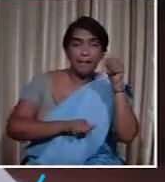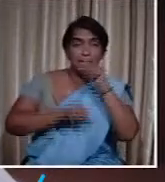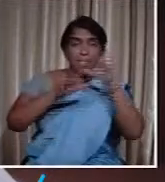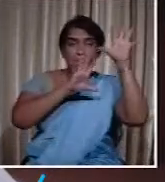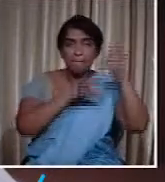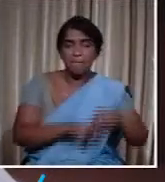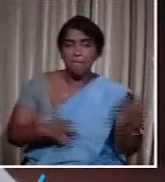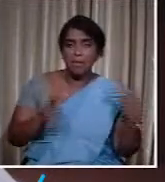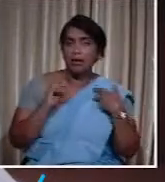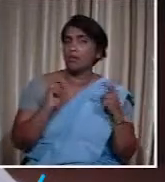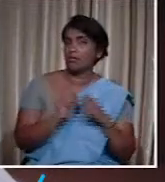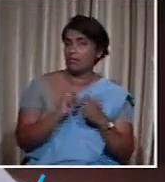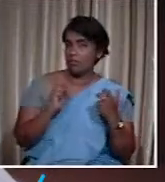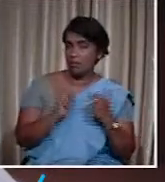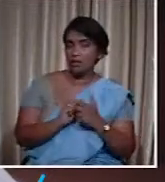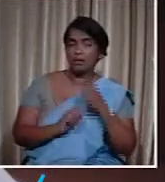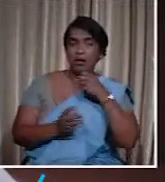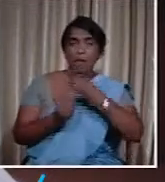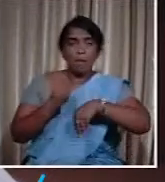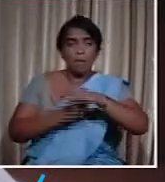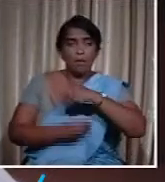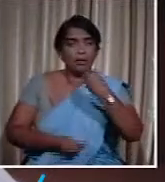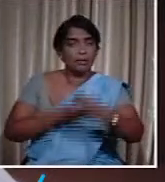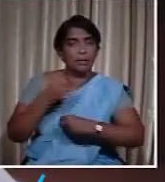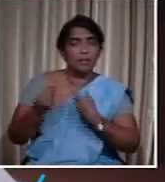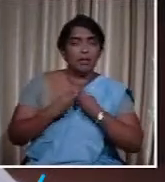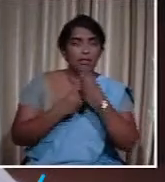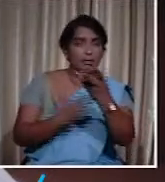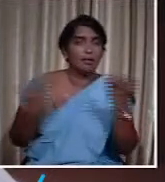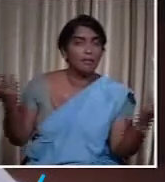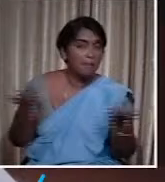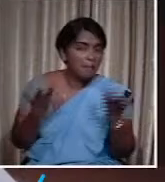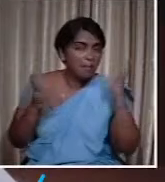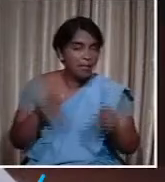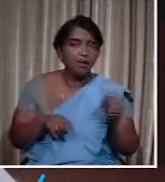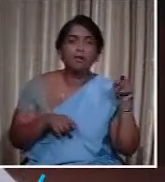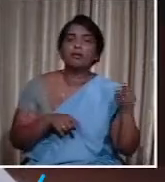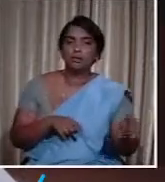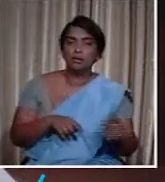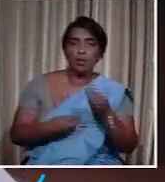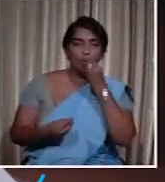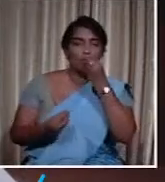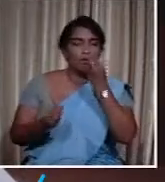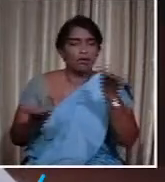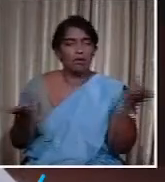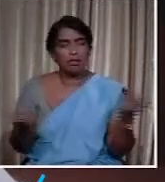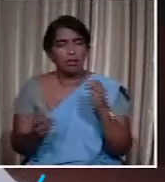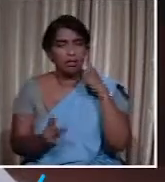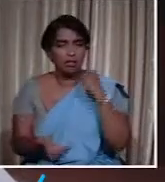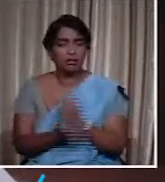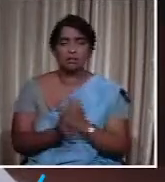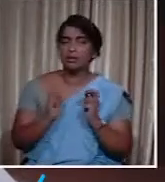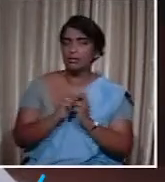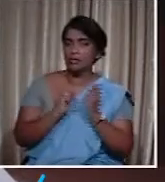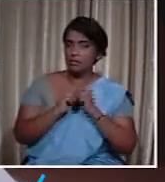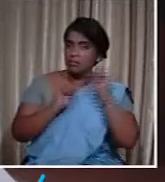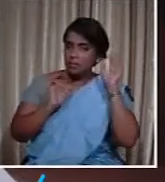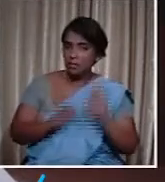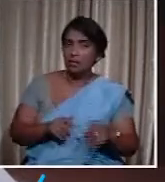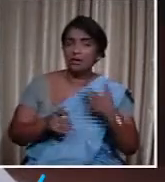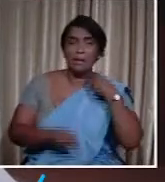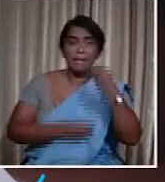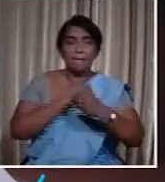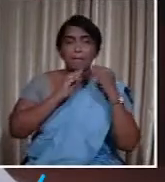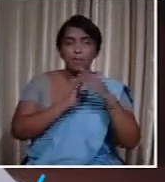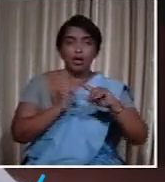බැරි තත්ත්වයක් ඇති කරලා රටේ පොහොරටක ලබා දෙන්න බැරි තත්ත්වයක් ඇති කරලා කුසට ආහාර වේලක් උපයා ගන්න බැරි තත්ත්වයක් ඇති කරලා